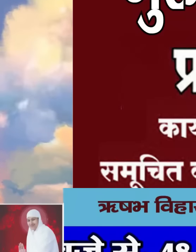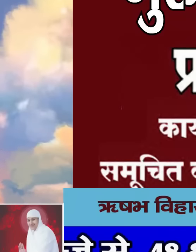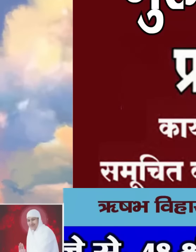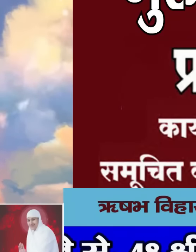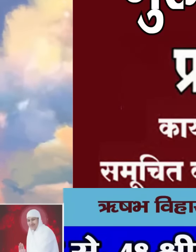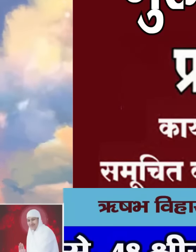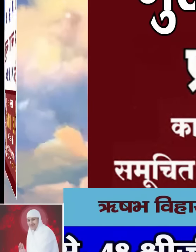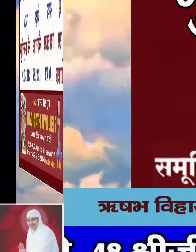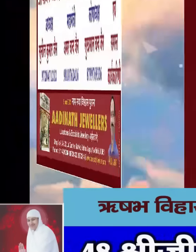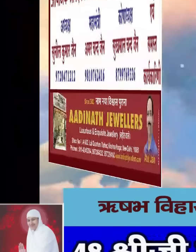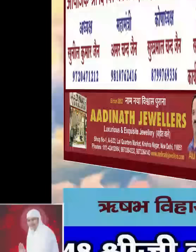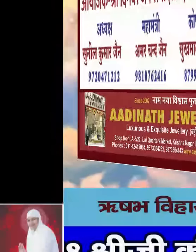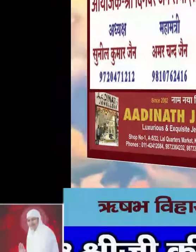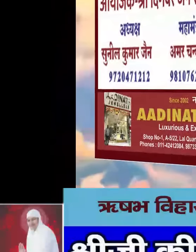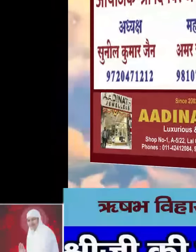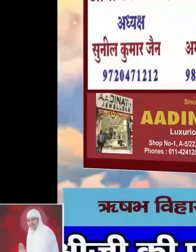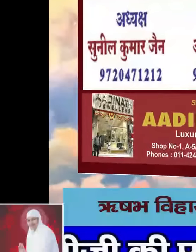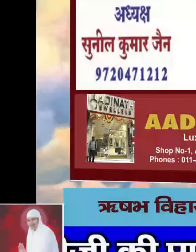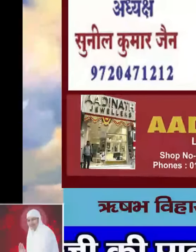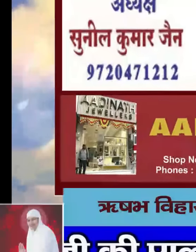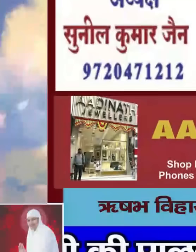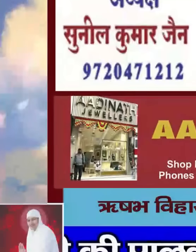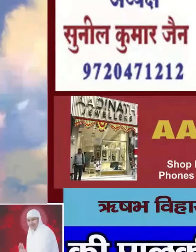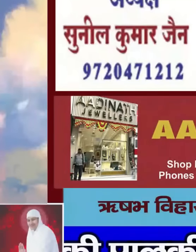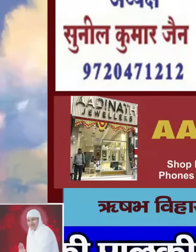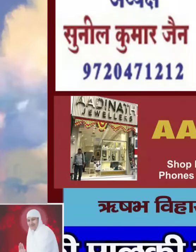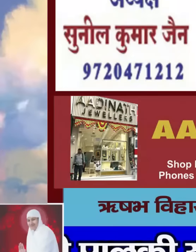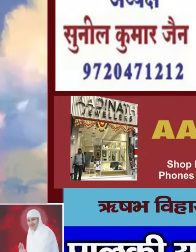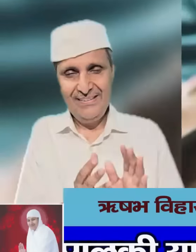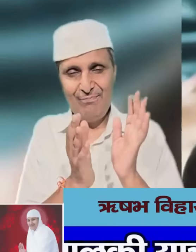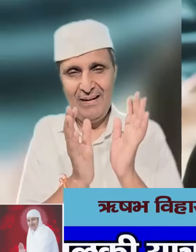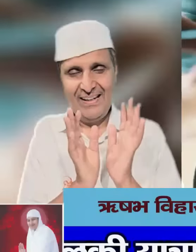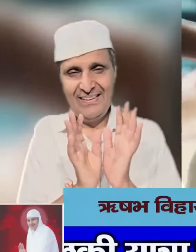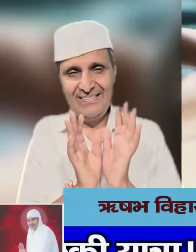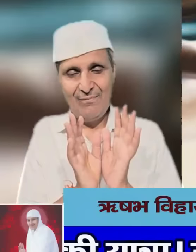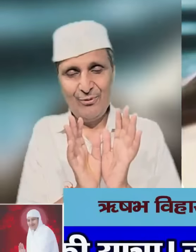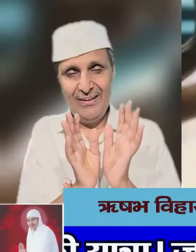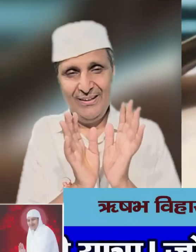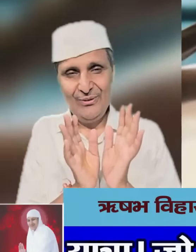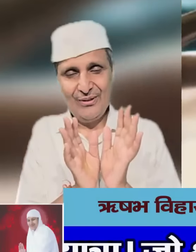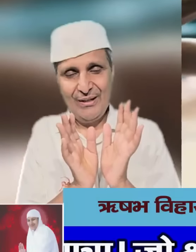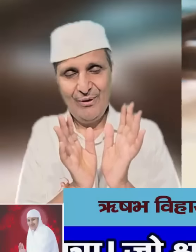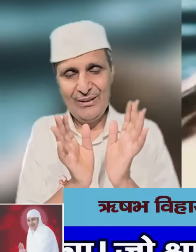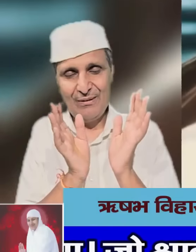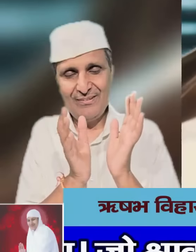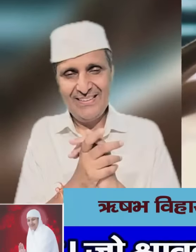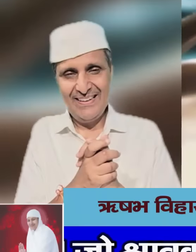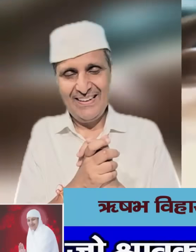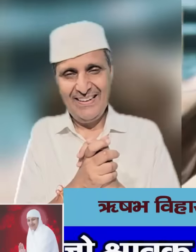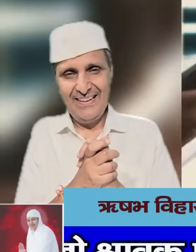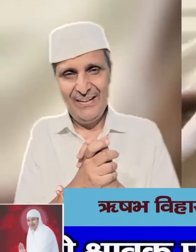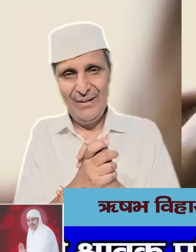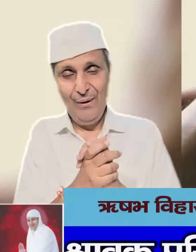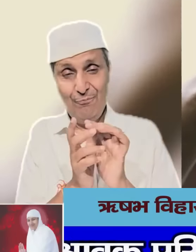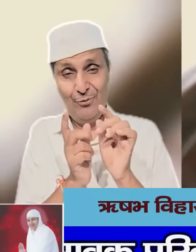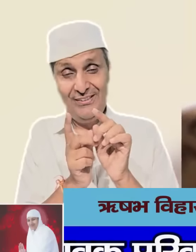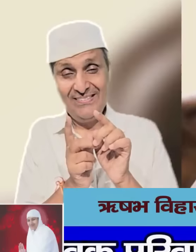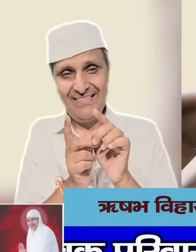की समुचित व्यवस्था श्रावक श्रेष्ठियों द्वारा की गई है। दिन पहले के दृश्य आपको इंदौर के महता भवन से दिखा रहे